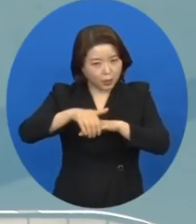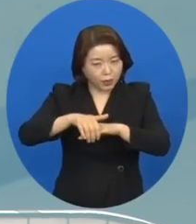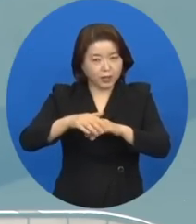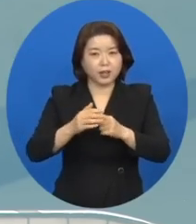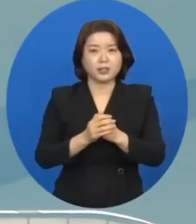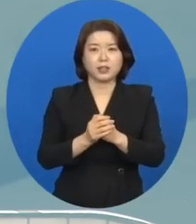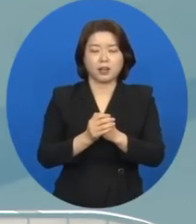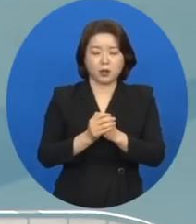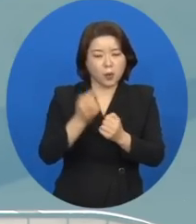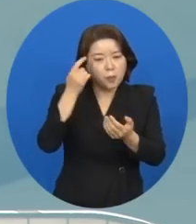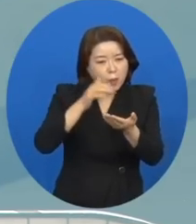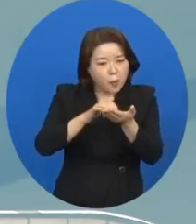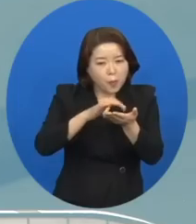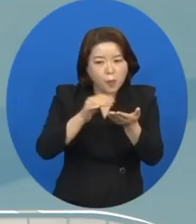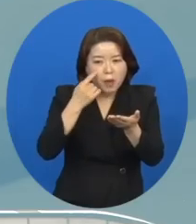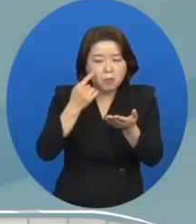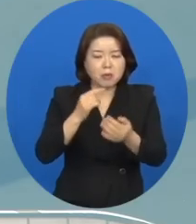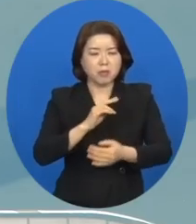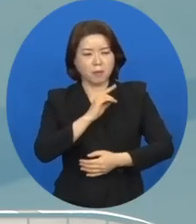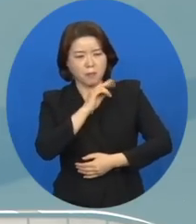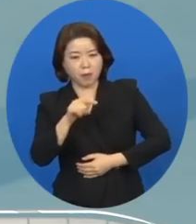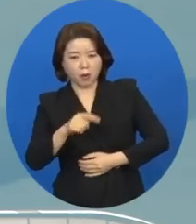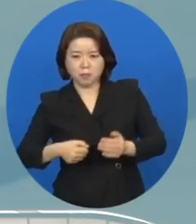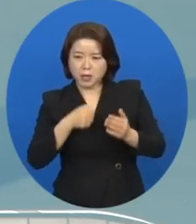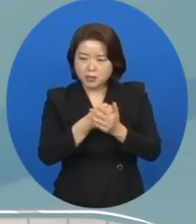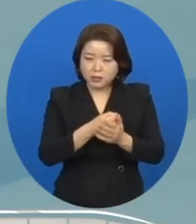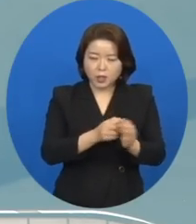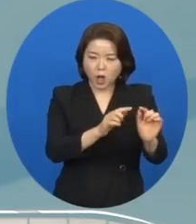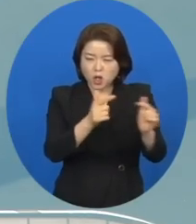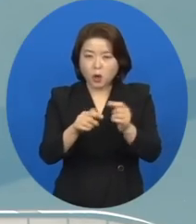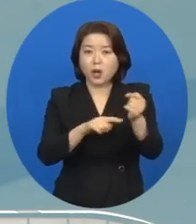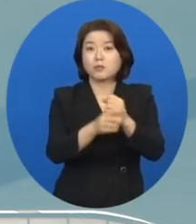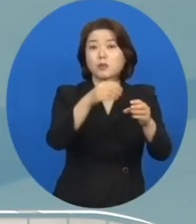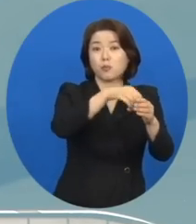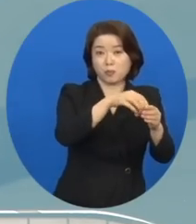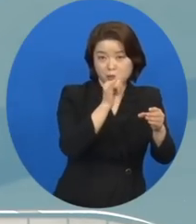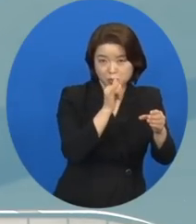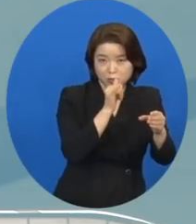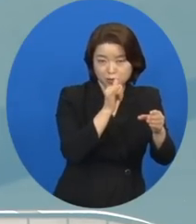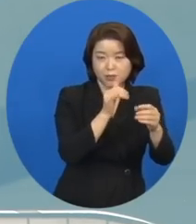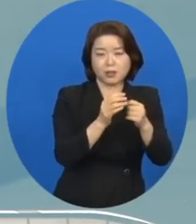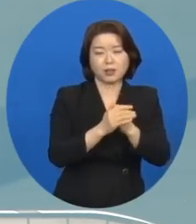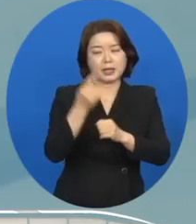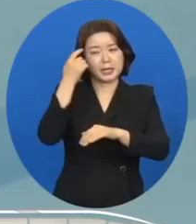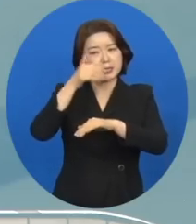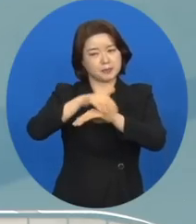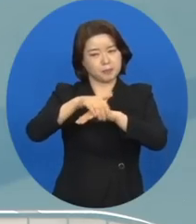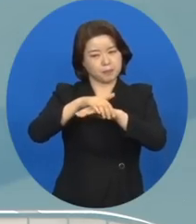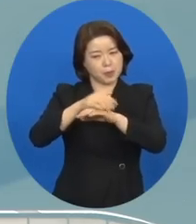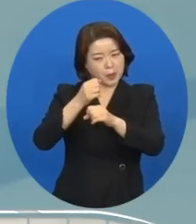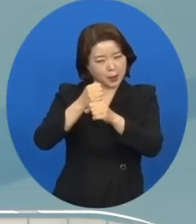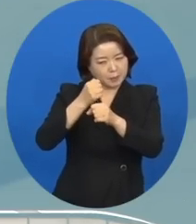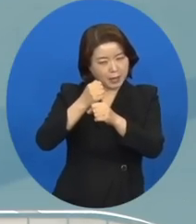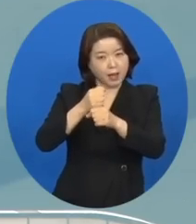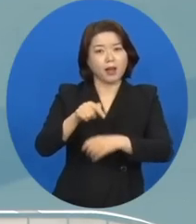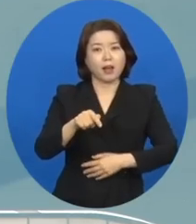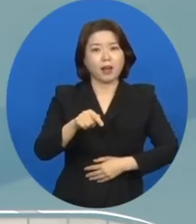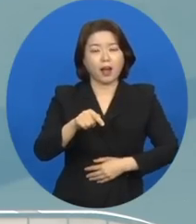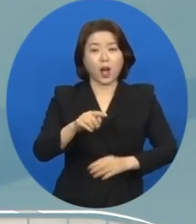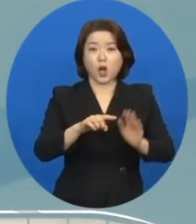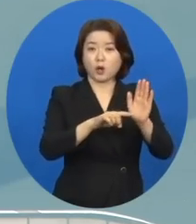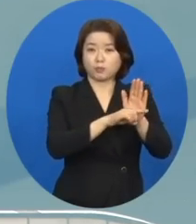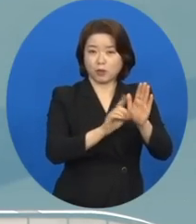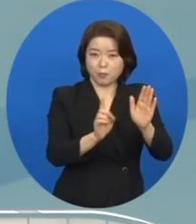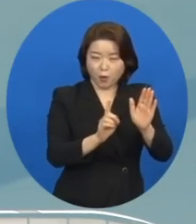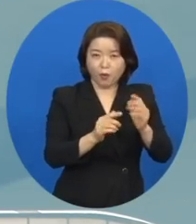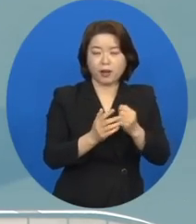혹은 헤아려보다, 의논하다, 작정하다 이런 여러 가지 의미가 있는데 모략을 짜내다, 부정적인 의미로